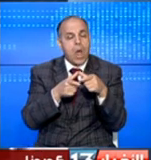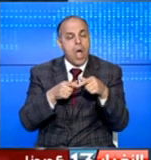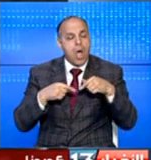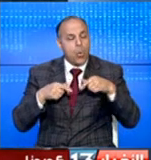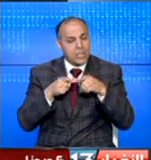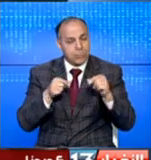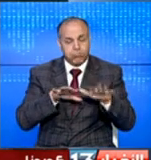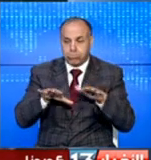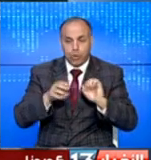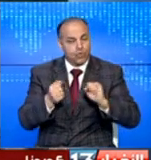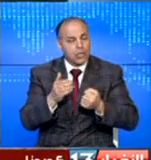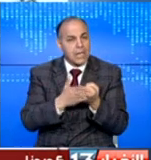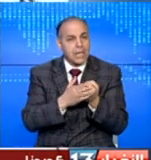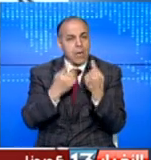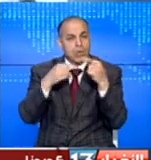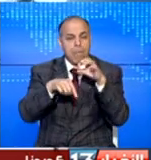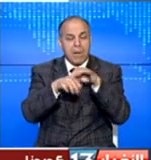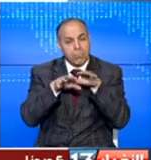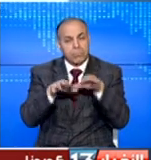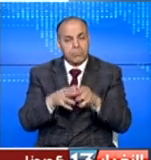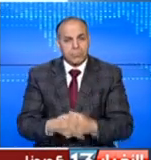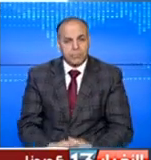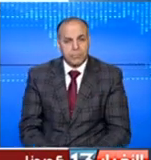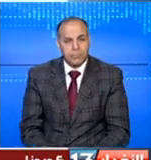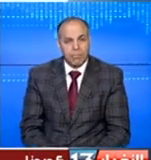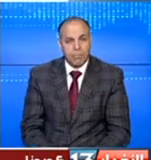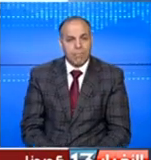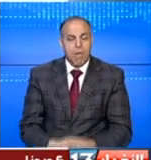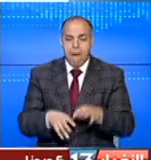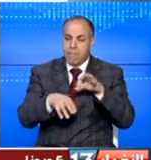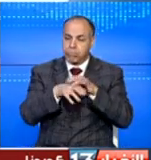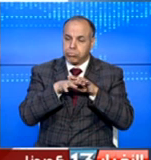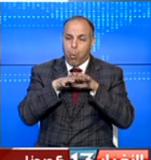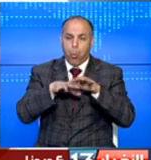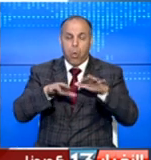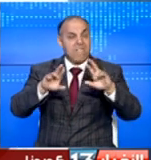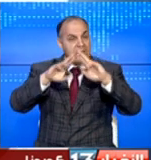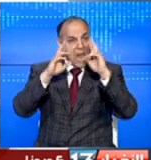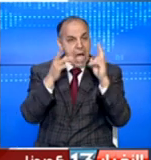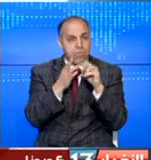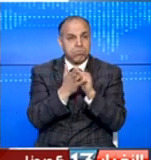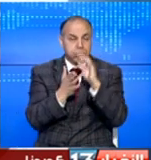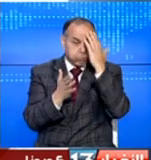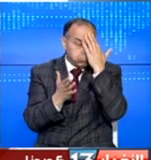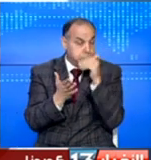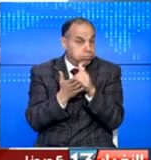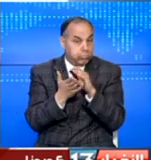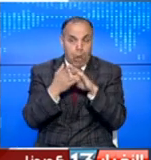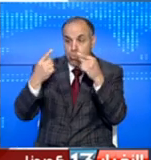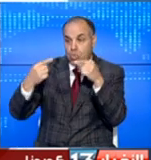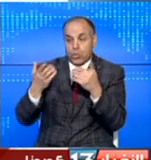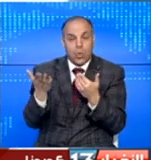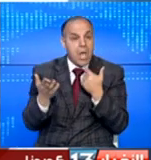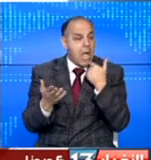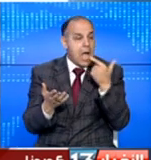سلسلة إجراءات جديدة لمواجهة المرض. ورغم تفشي الفيروس في شتى أنحاء العالم يبقى الأمل قائما لمواجهته،